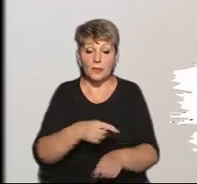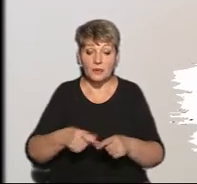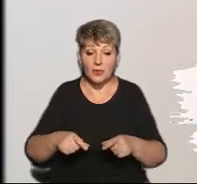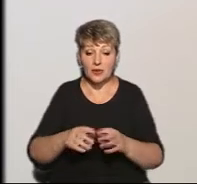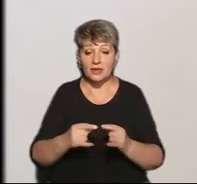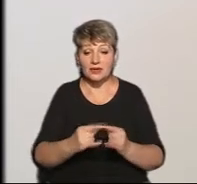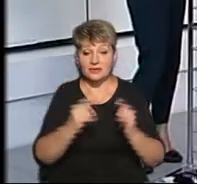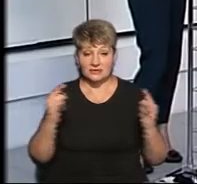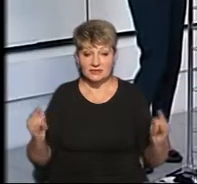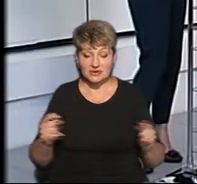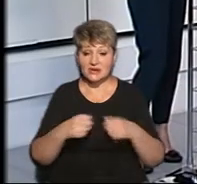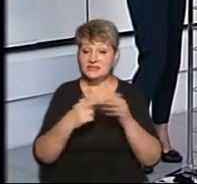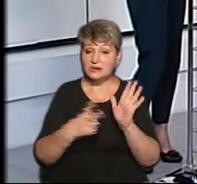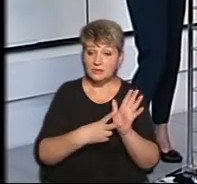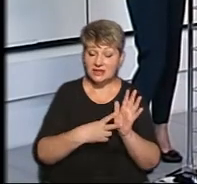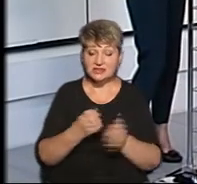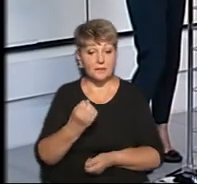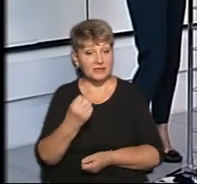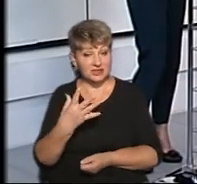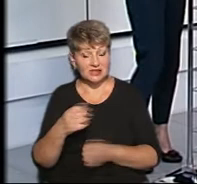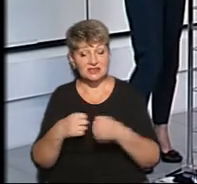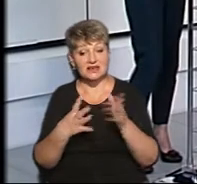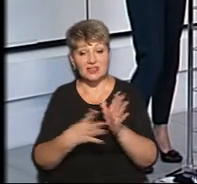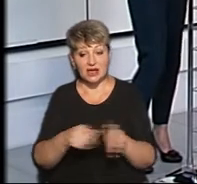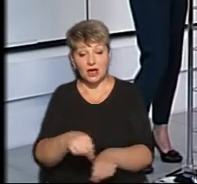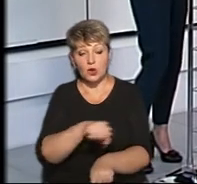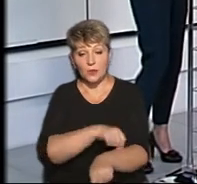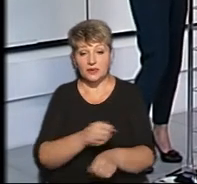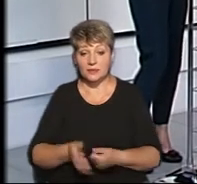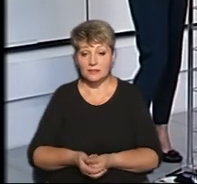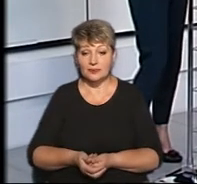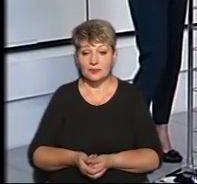Дніпра займають Черкаси? 17, 15 або 19?